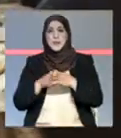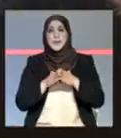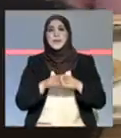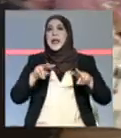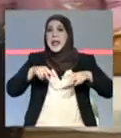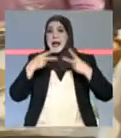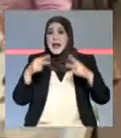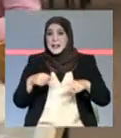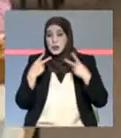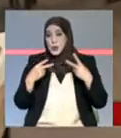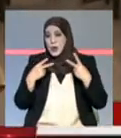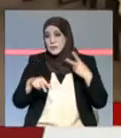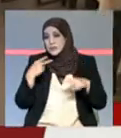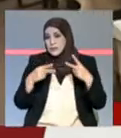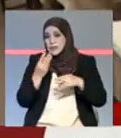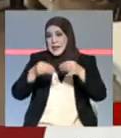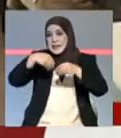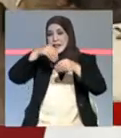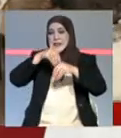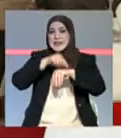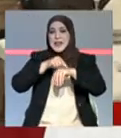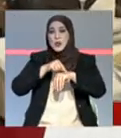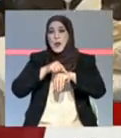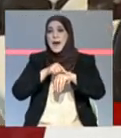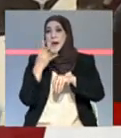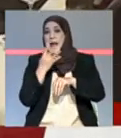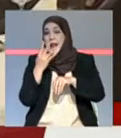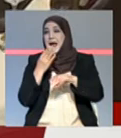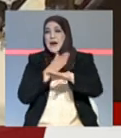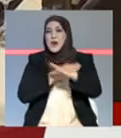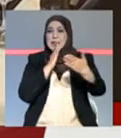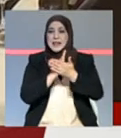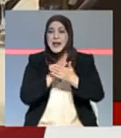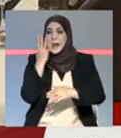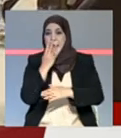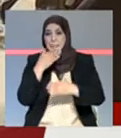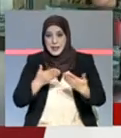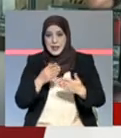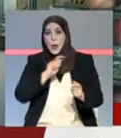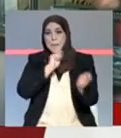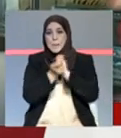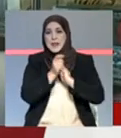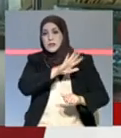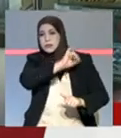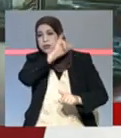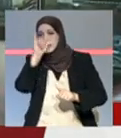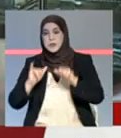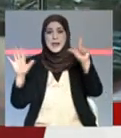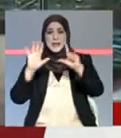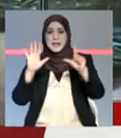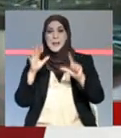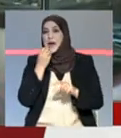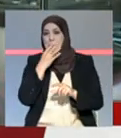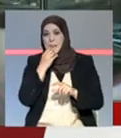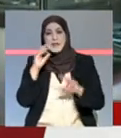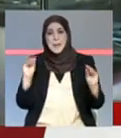كل المطاعم بالترفيع في ساعة العمل من الساعة 4 بعد الظهر حالياً إلى الساعة 7 مساء بداية